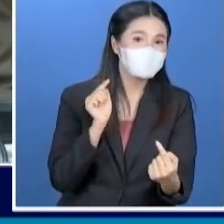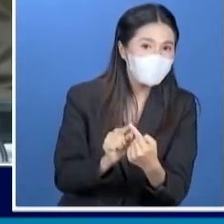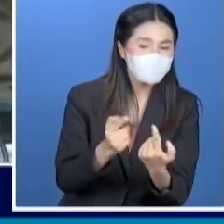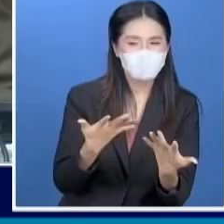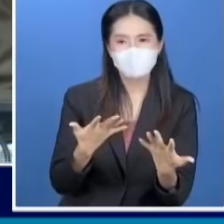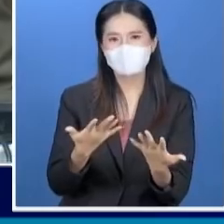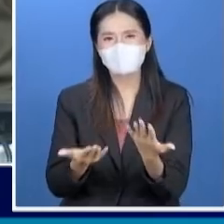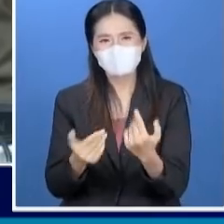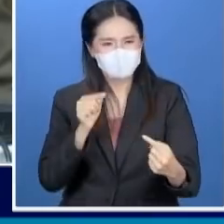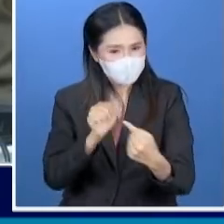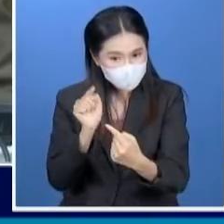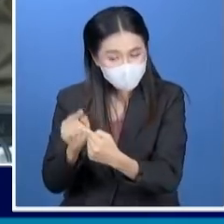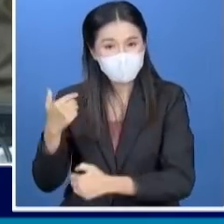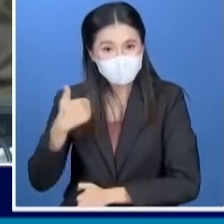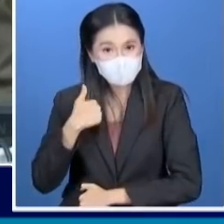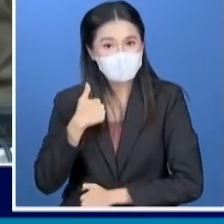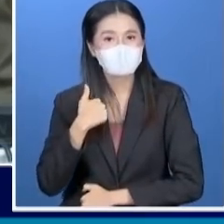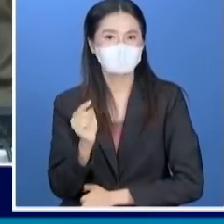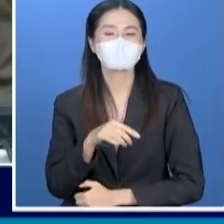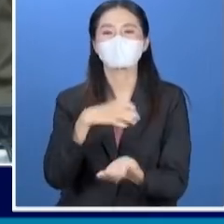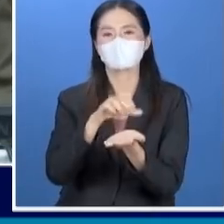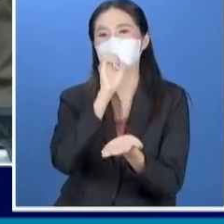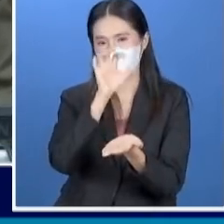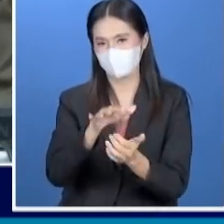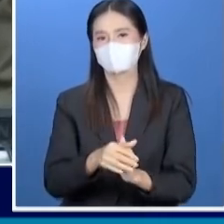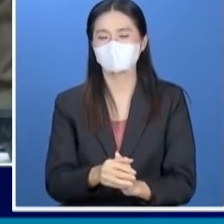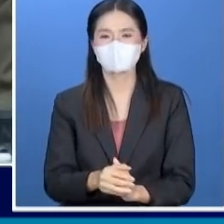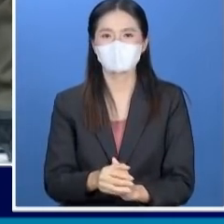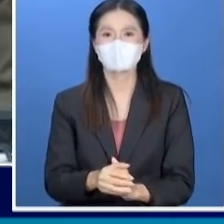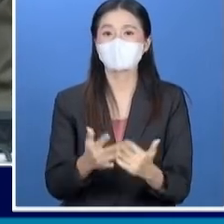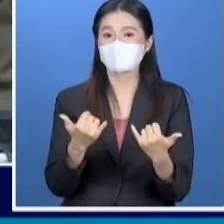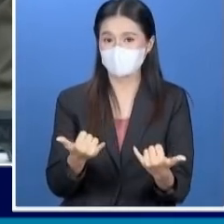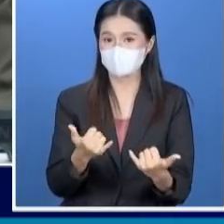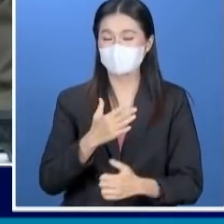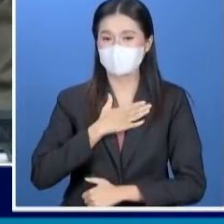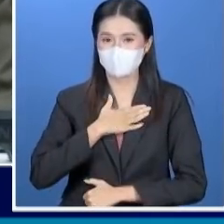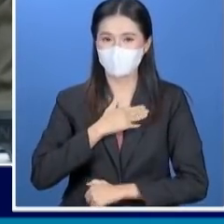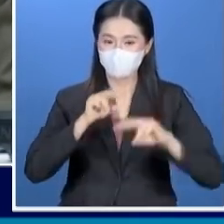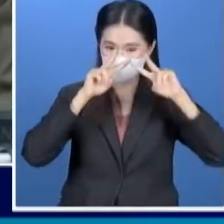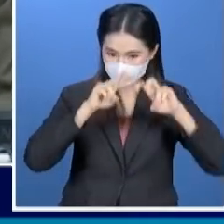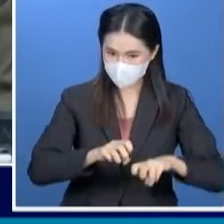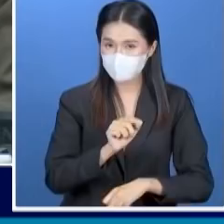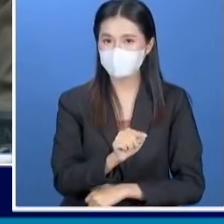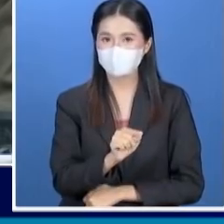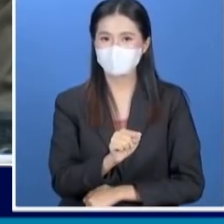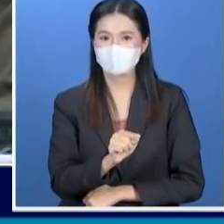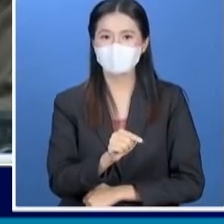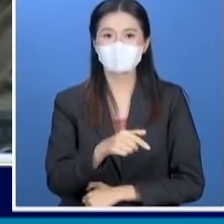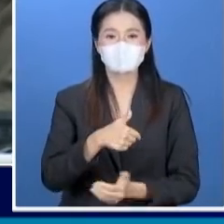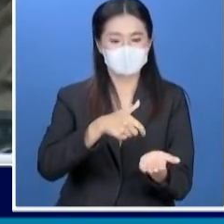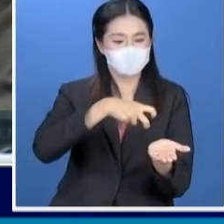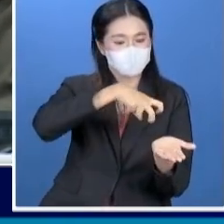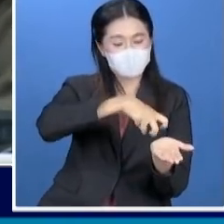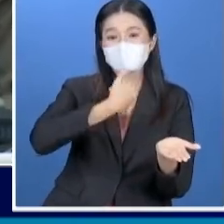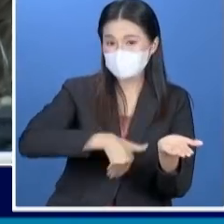องหรือต้องกันหรือไม่นะครับในส่วนนี้ขออนุญาตนำเรียนอย่างนี้นะครับก็ประเด็นเนี้ยเราก็ได้มีการพิสูจน์กันนะครับว่ามีการปัสสาวะหรือไม่นะ